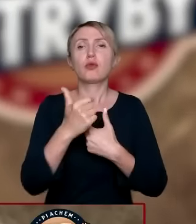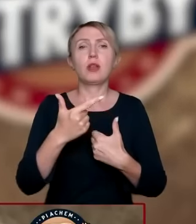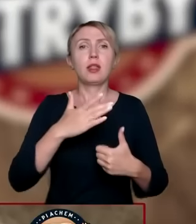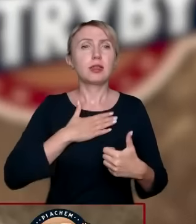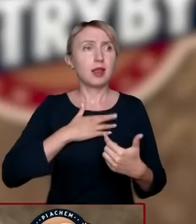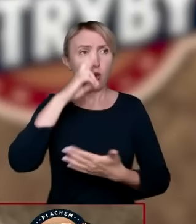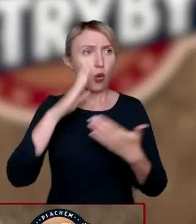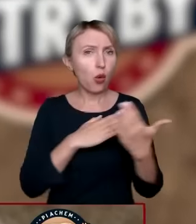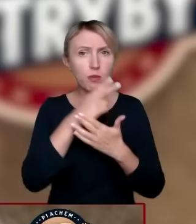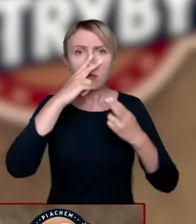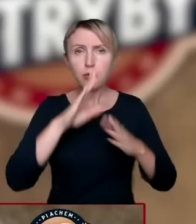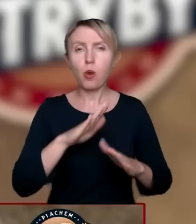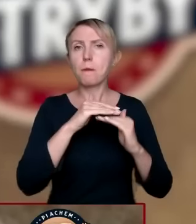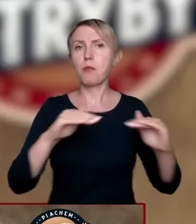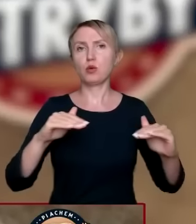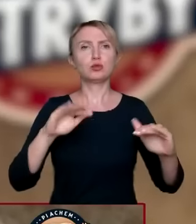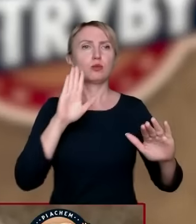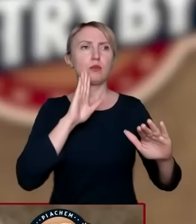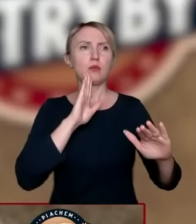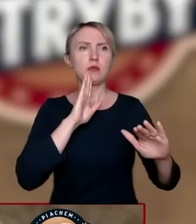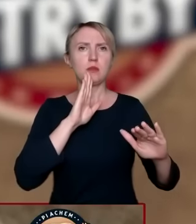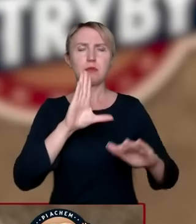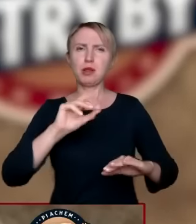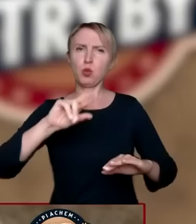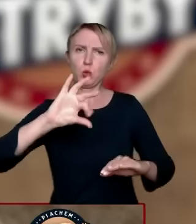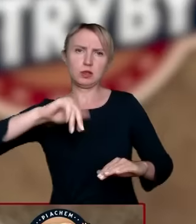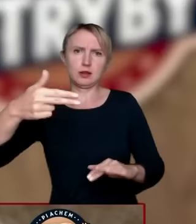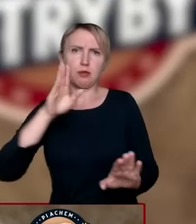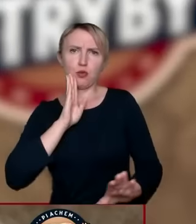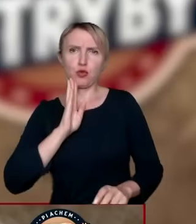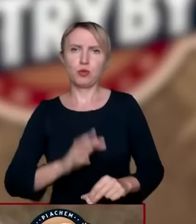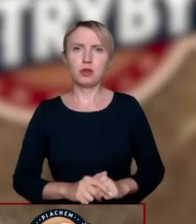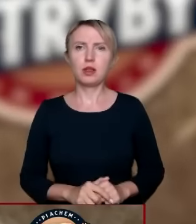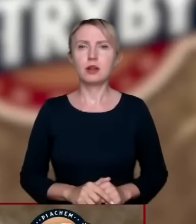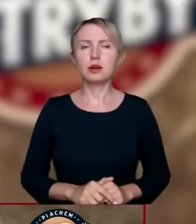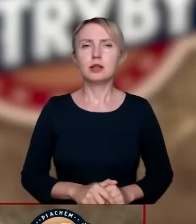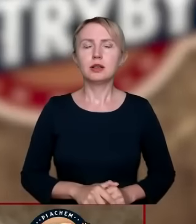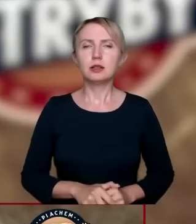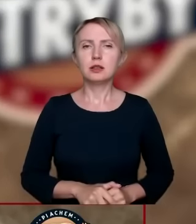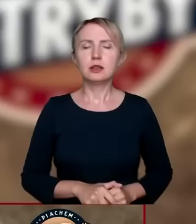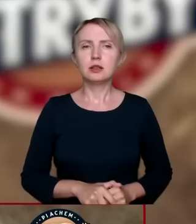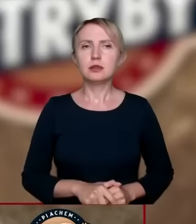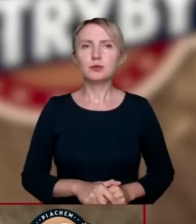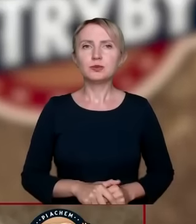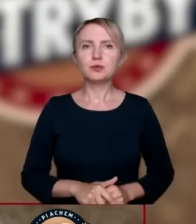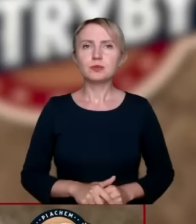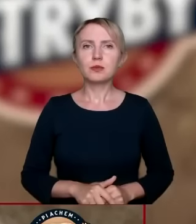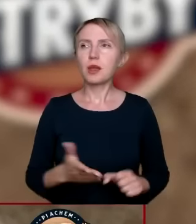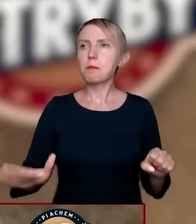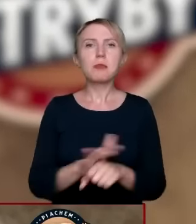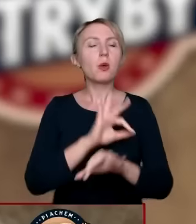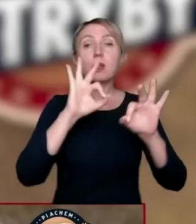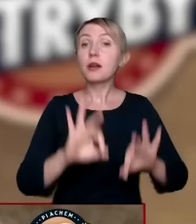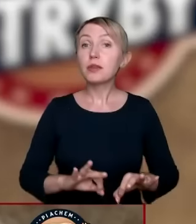ojczyznę do poziomu jakiegoś bantu stanu i to winą, pełną winę za